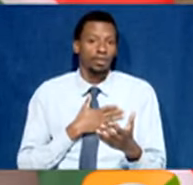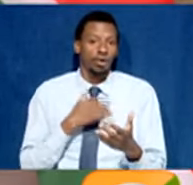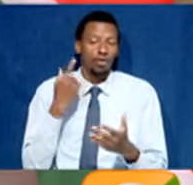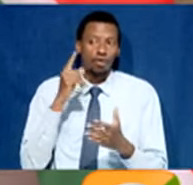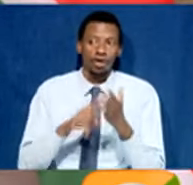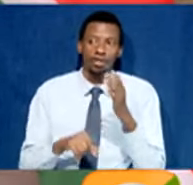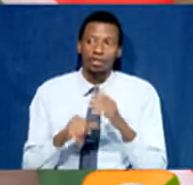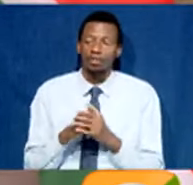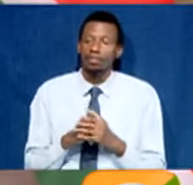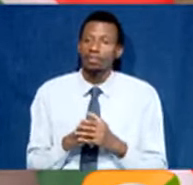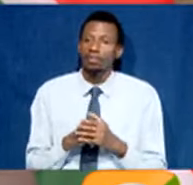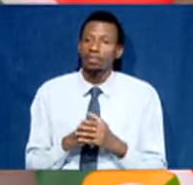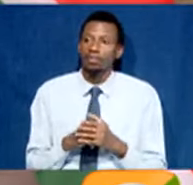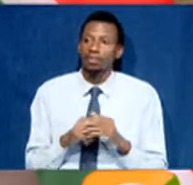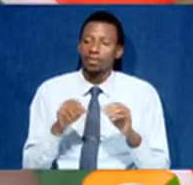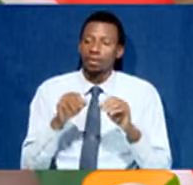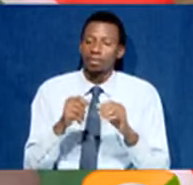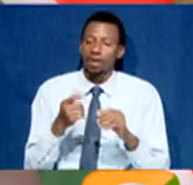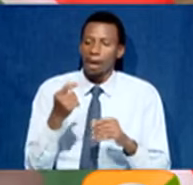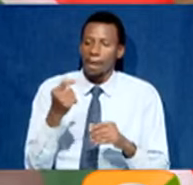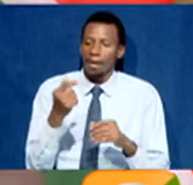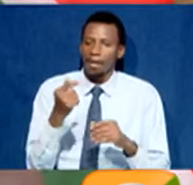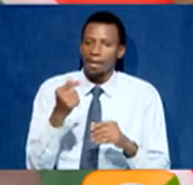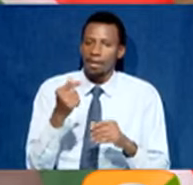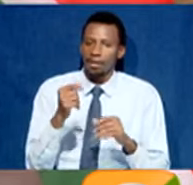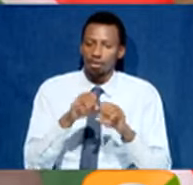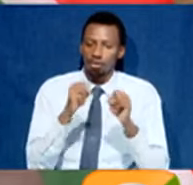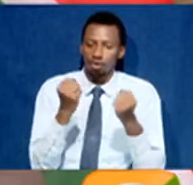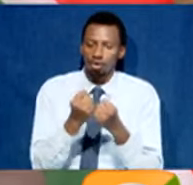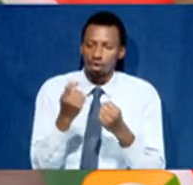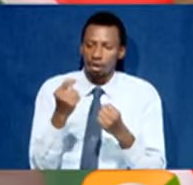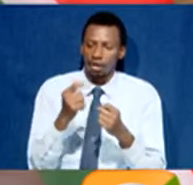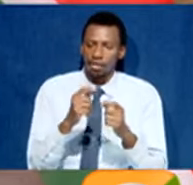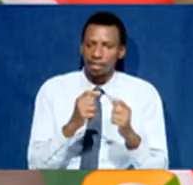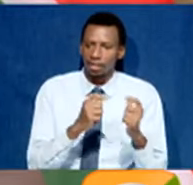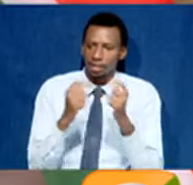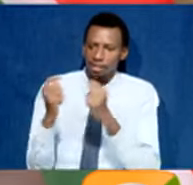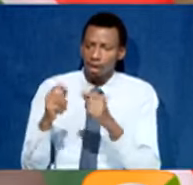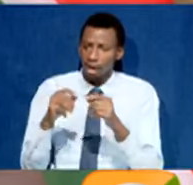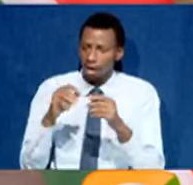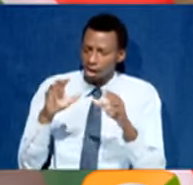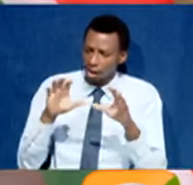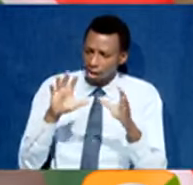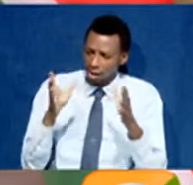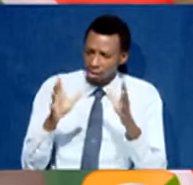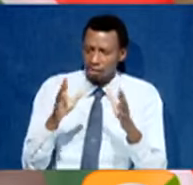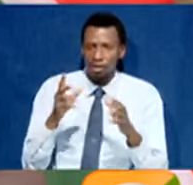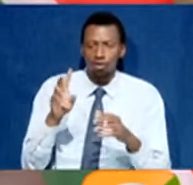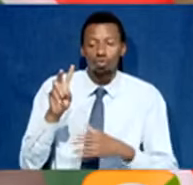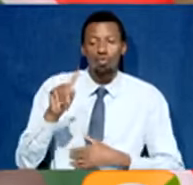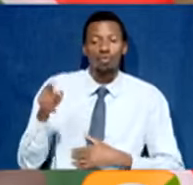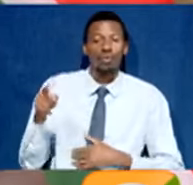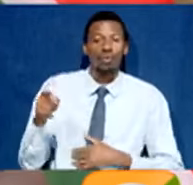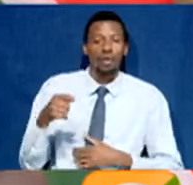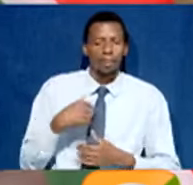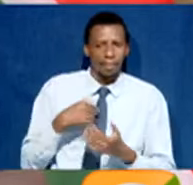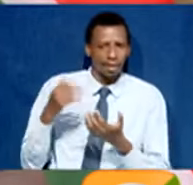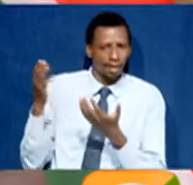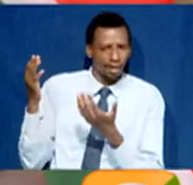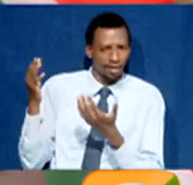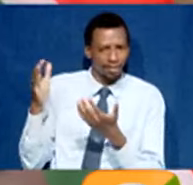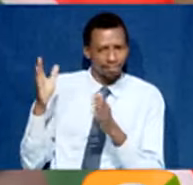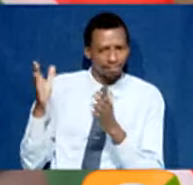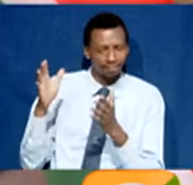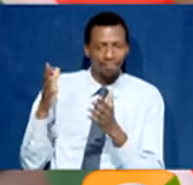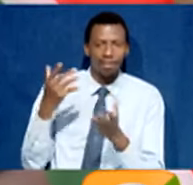social cash transfer. There are about 2 million. But my estimate is that another 3 million will be in that